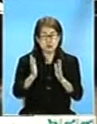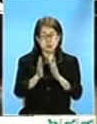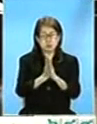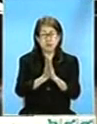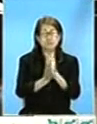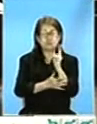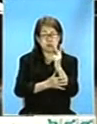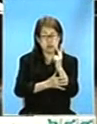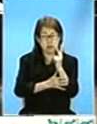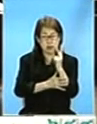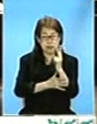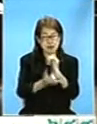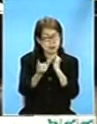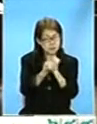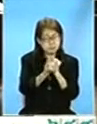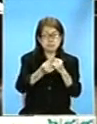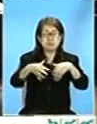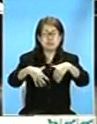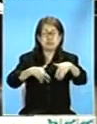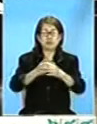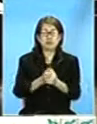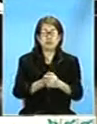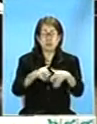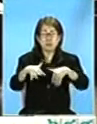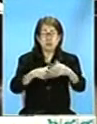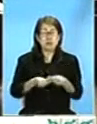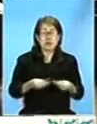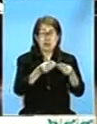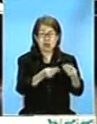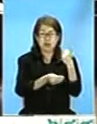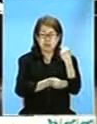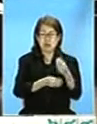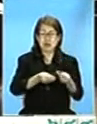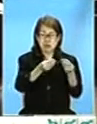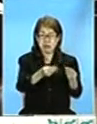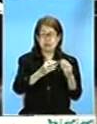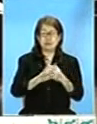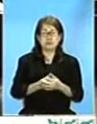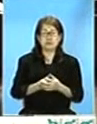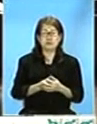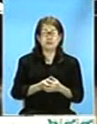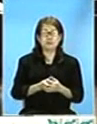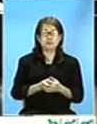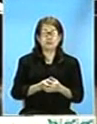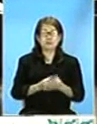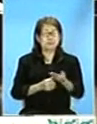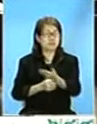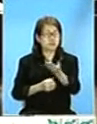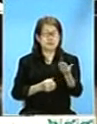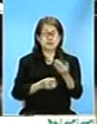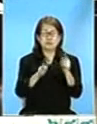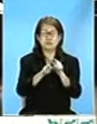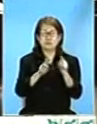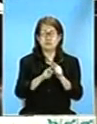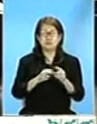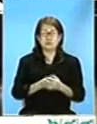ภากับประชาชนซึ่งเป็นเจ้าของอำนาจอธิปไตยท่านทั้งหลายก็คง